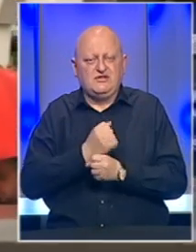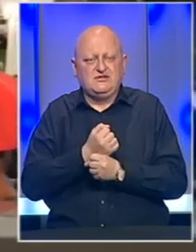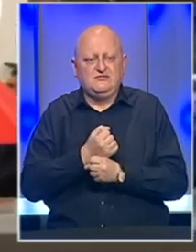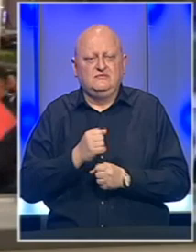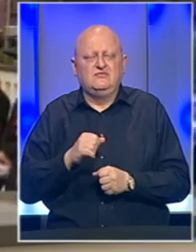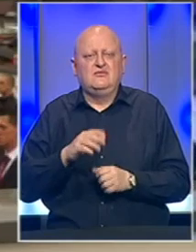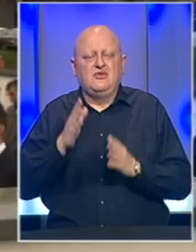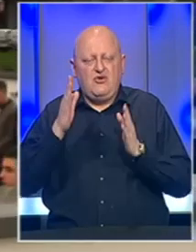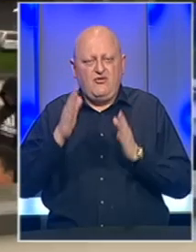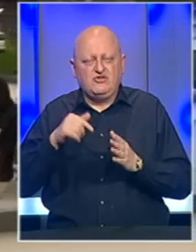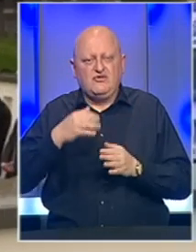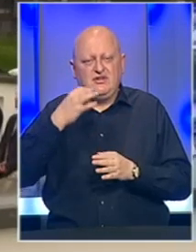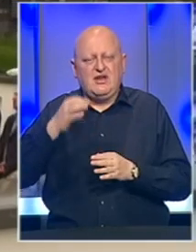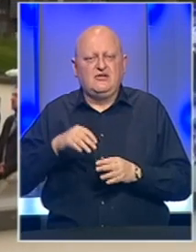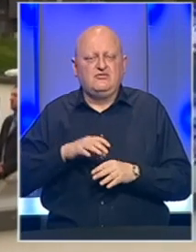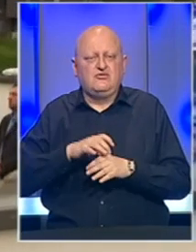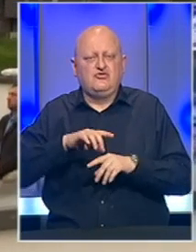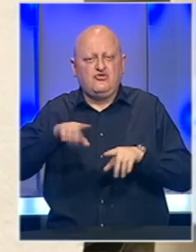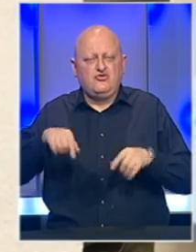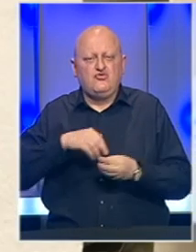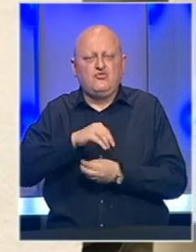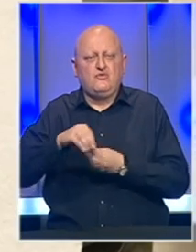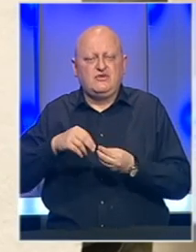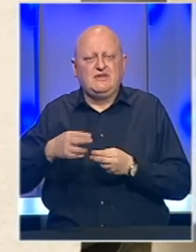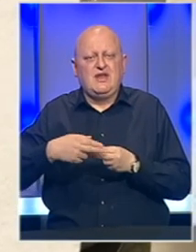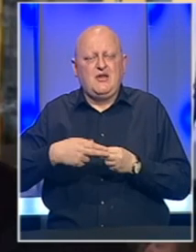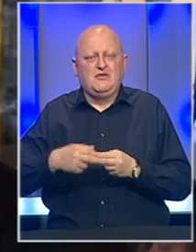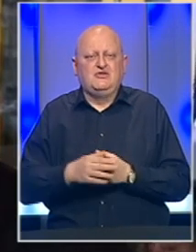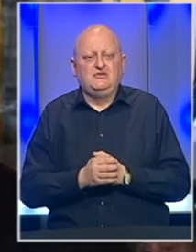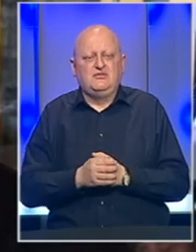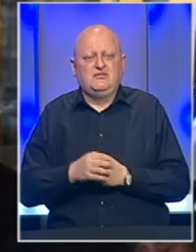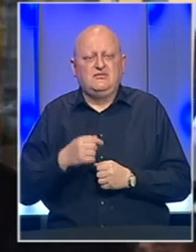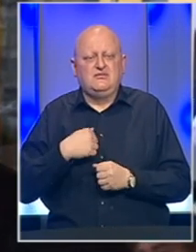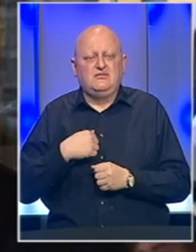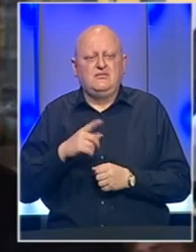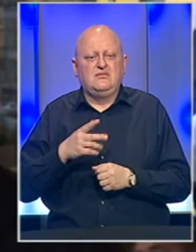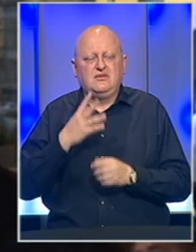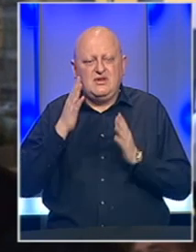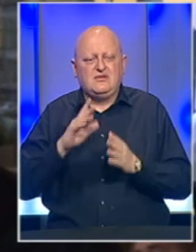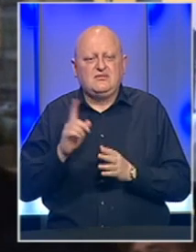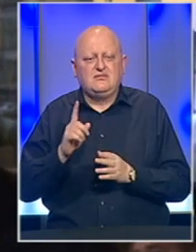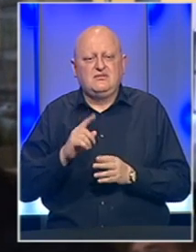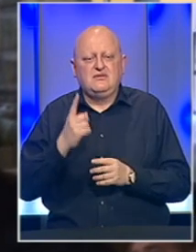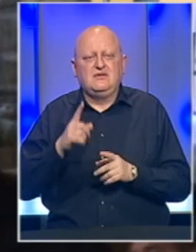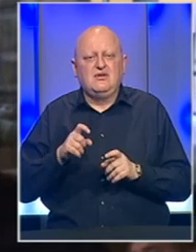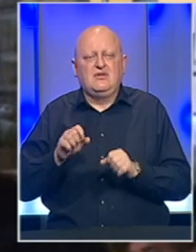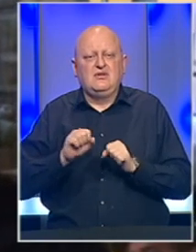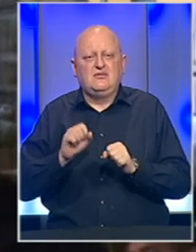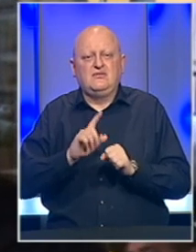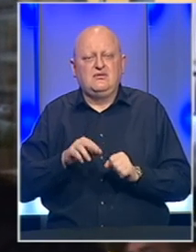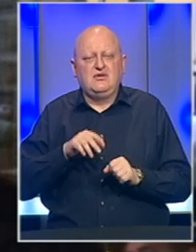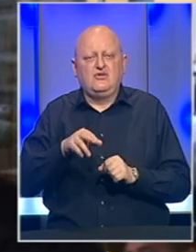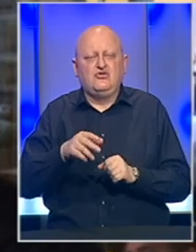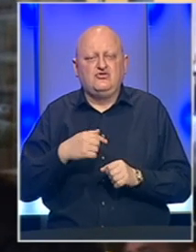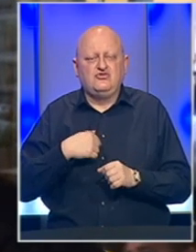Hercegovini. Vjernici će ovaj dan provesti u krugu porodice i najbližih. Ne bi me da, ako vjerujete, ni jedna korona spriječa da ne dođem da